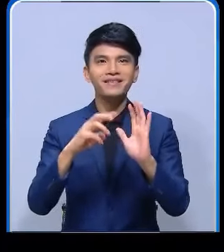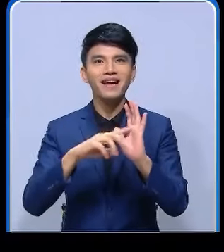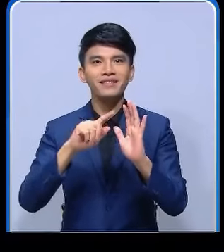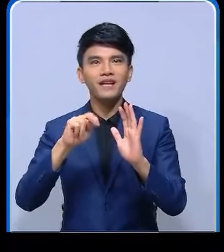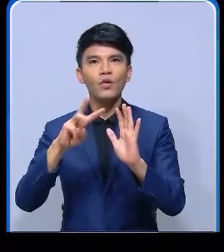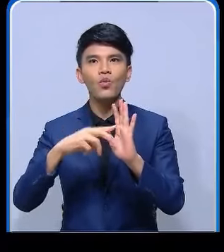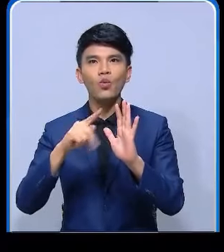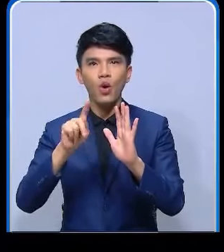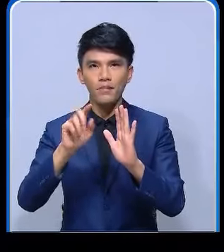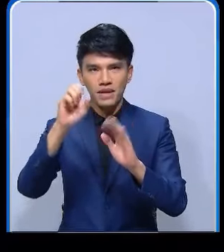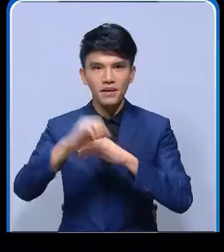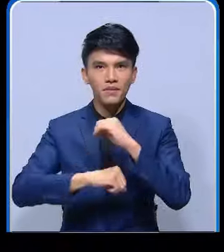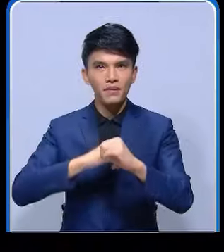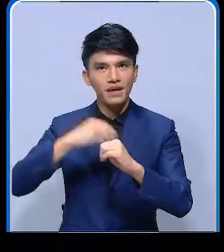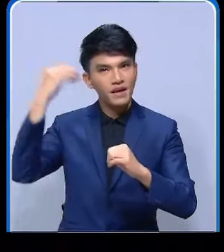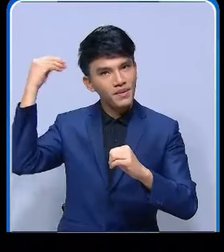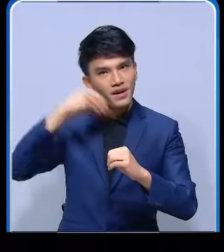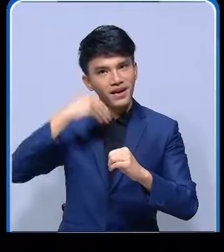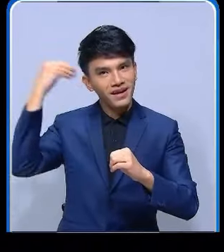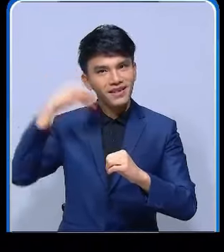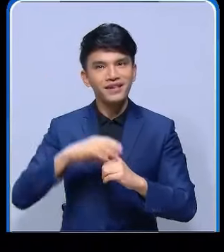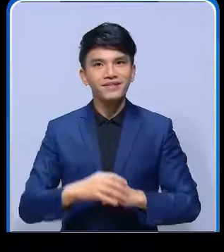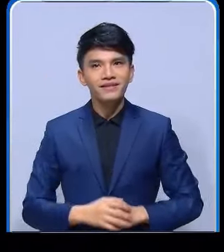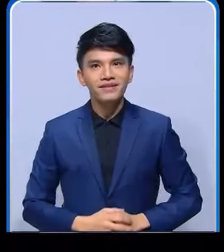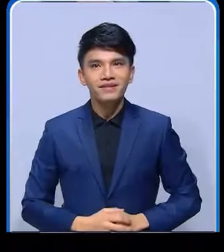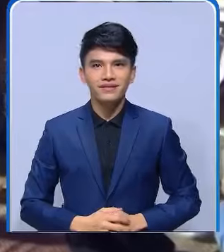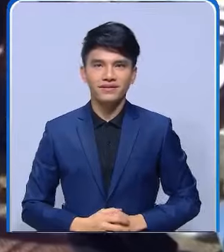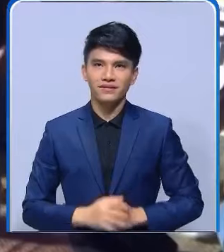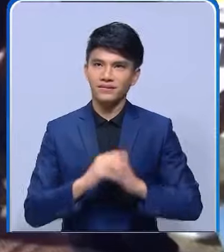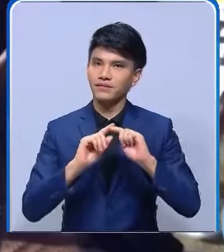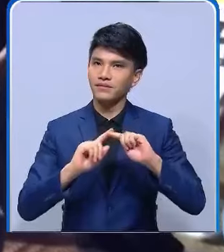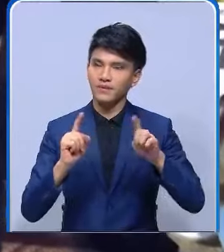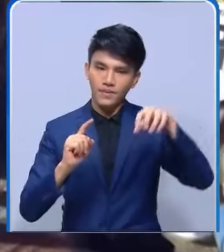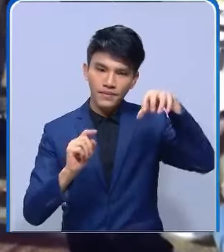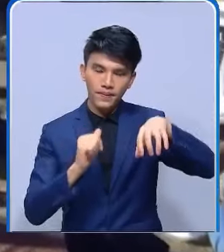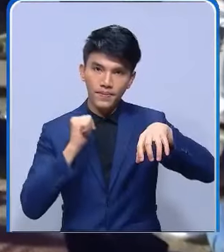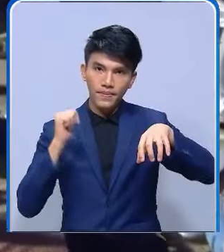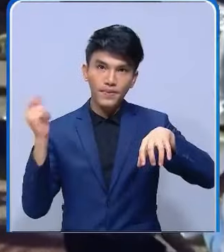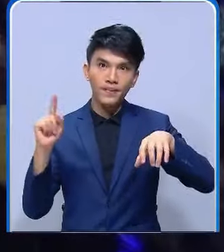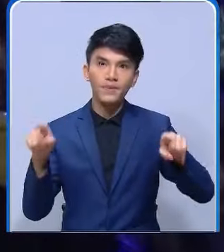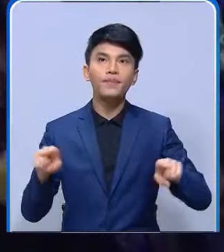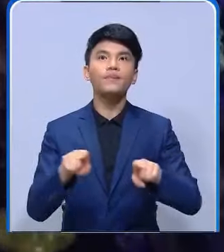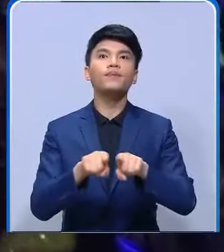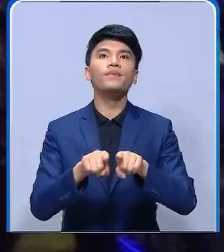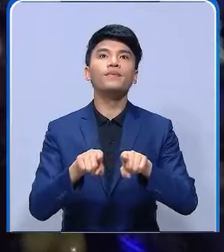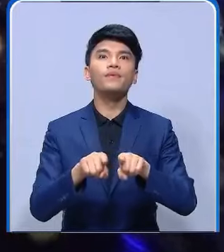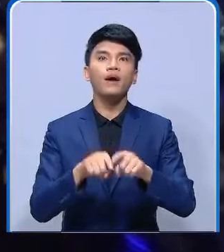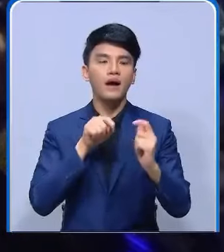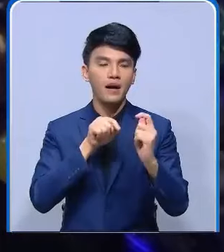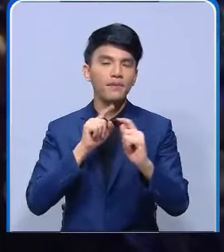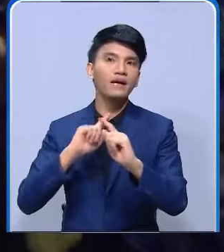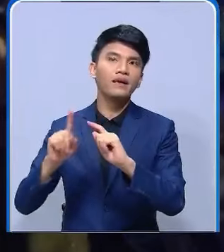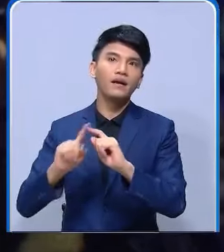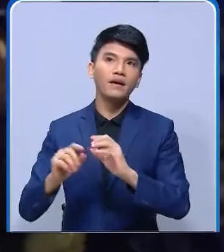าทุกปีเลยอ่ะนะคะแต่ว่าพื้นที่อื่นๆก็ไม่น้อยหน้าเพราะว่าอย่างที่บอกคือหลายอำเภอของเข